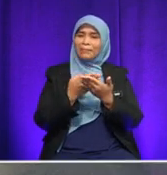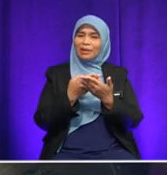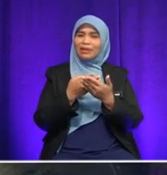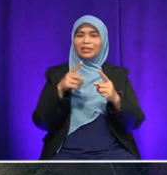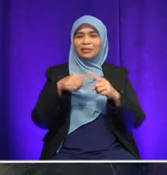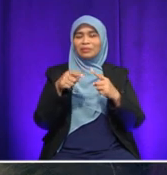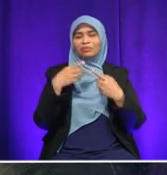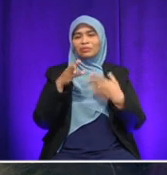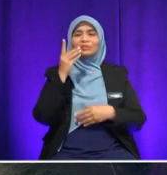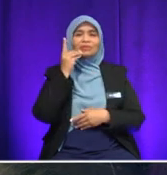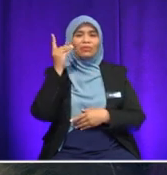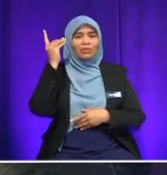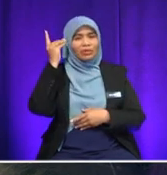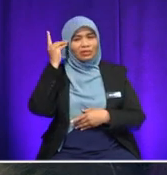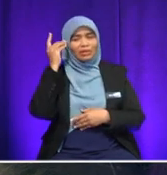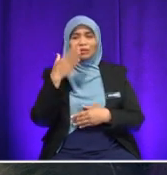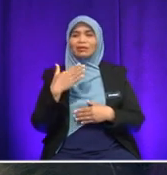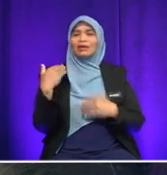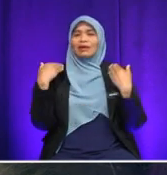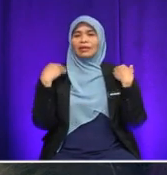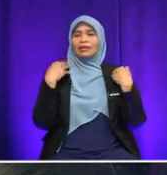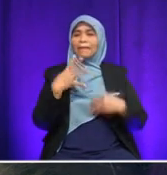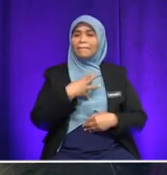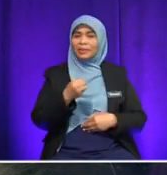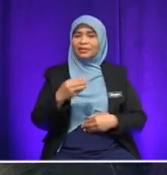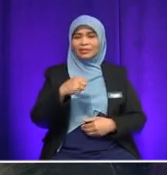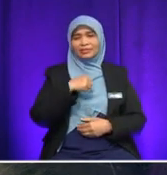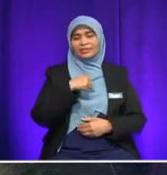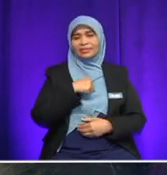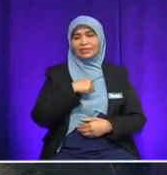bakat tersendiri. Dan Kreko sebagai pelukis.